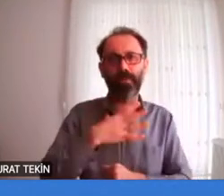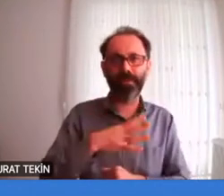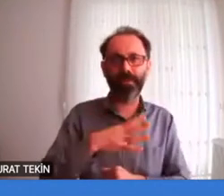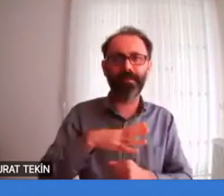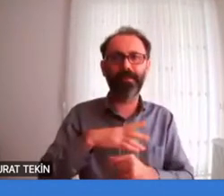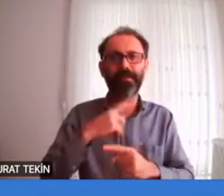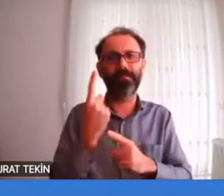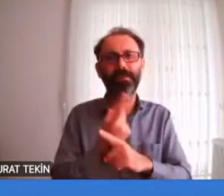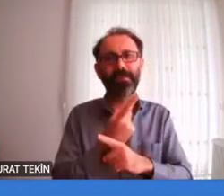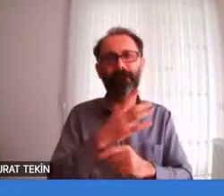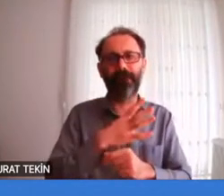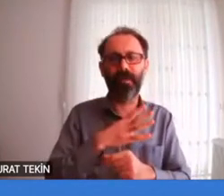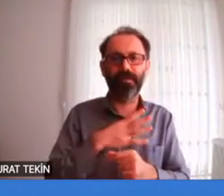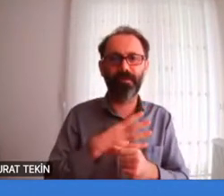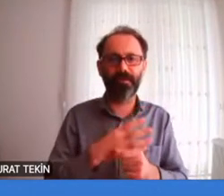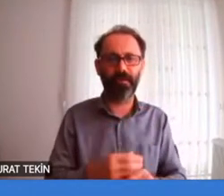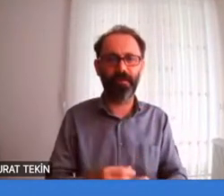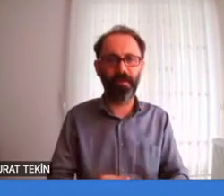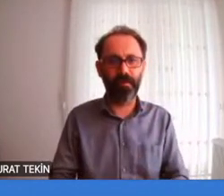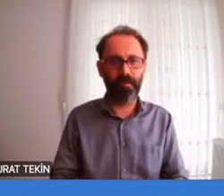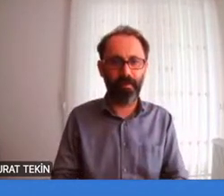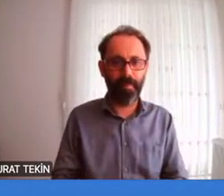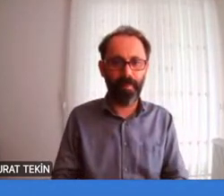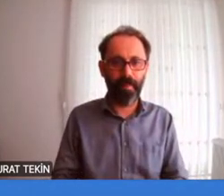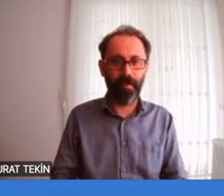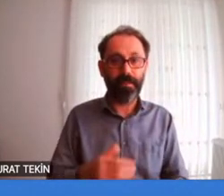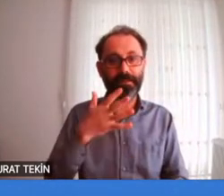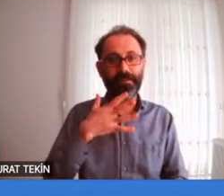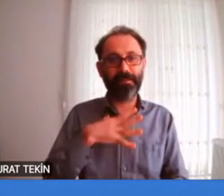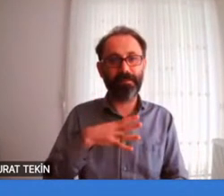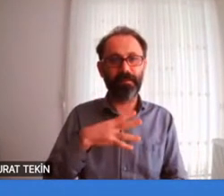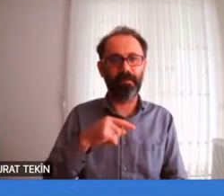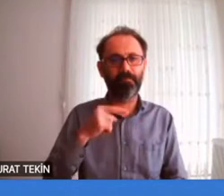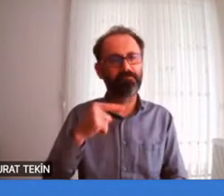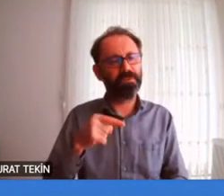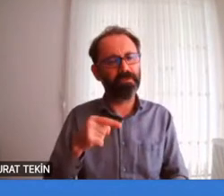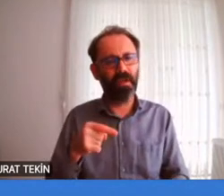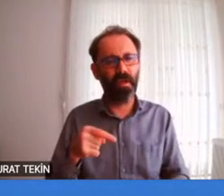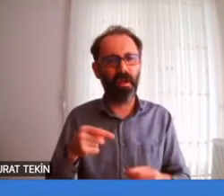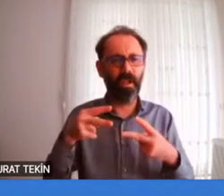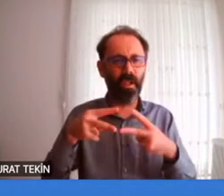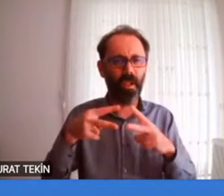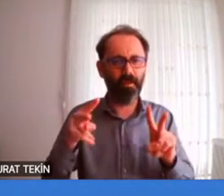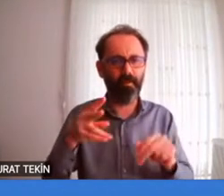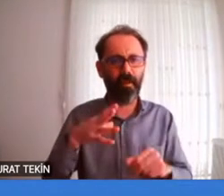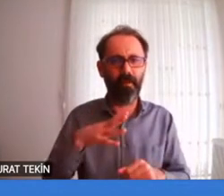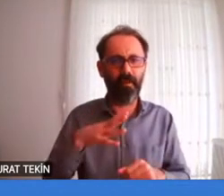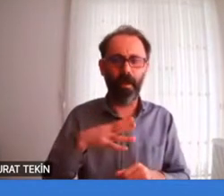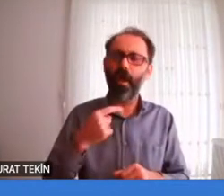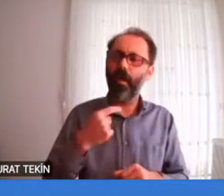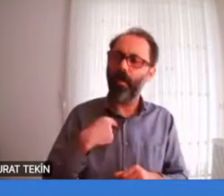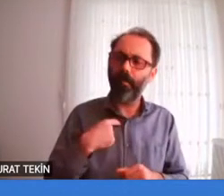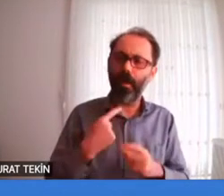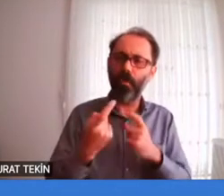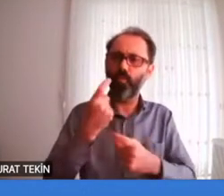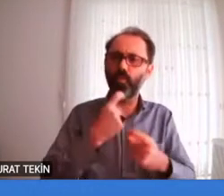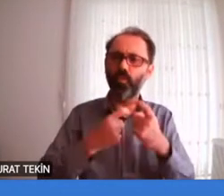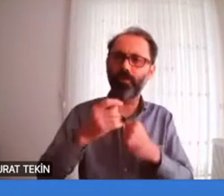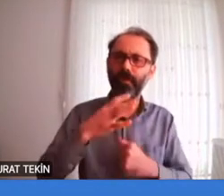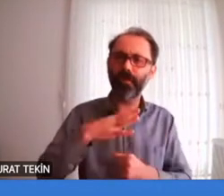Nursel Hocam, yani sohbeti açmadan isterseniz böyle bir paragraf açalım, bana sorulmak istenen bir şey varsa üzerinde